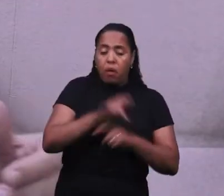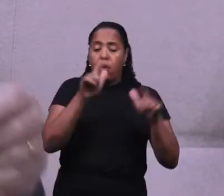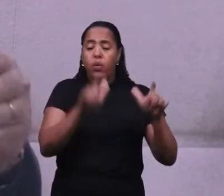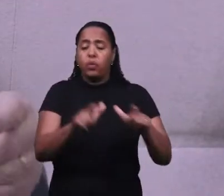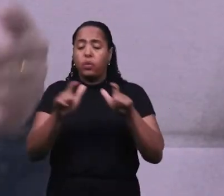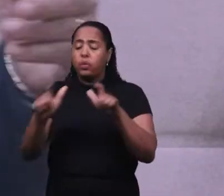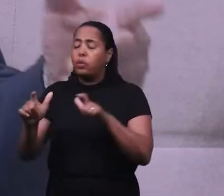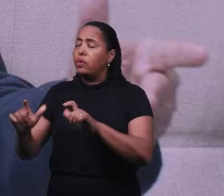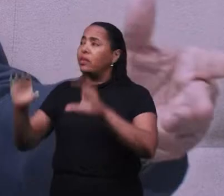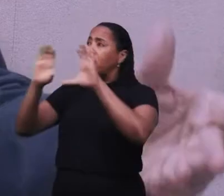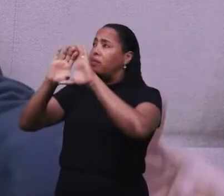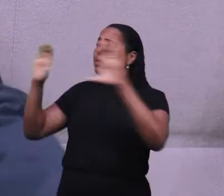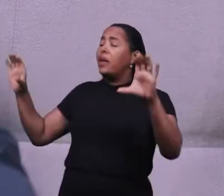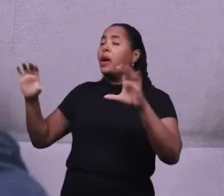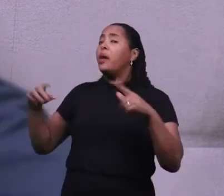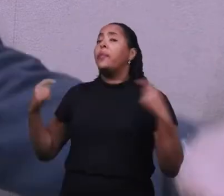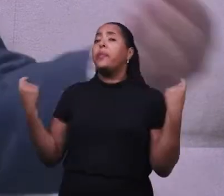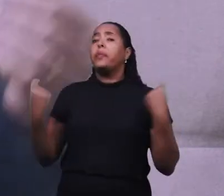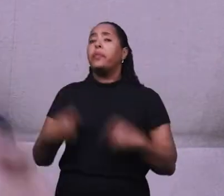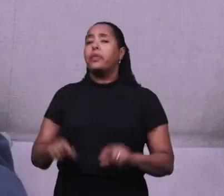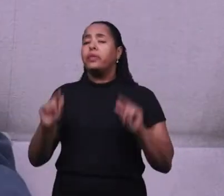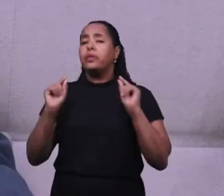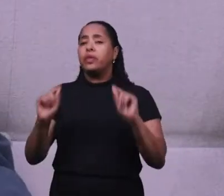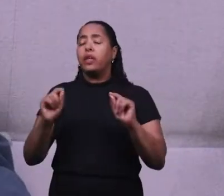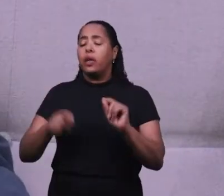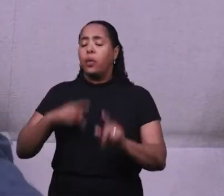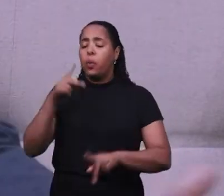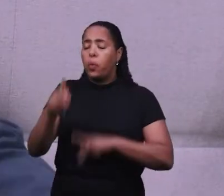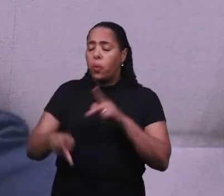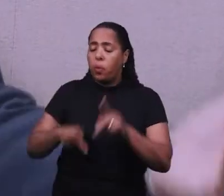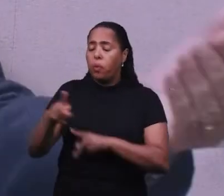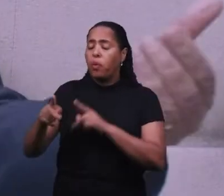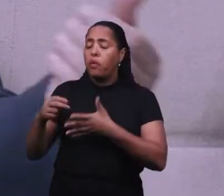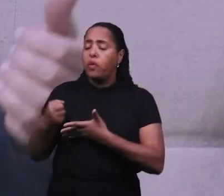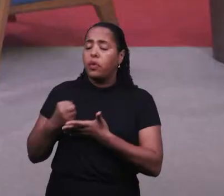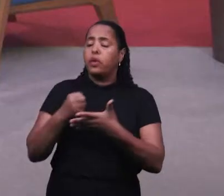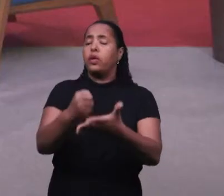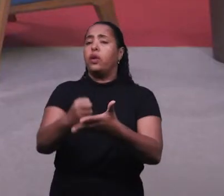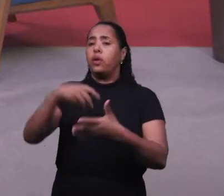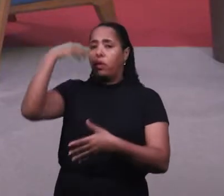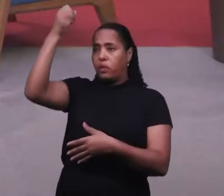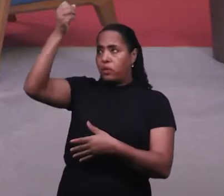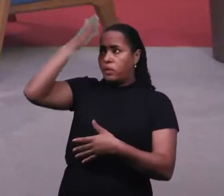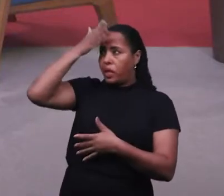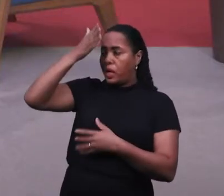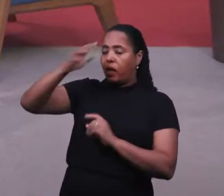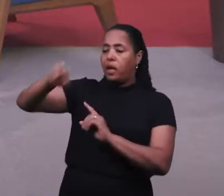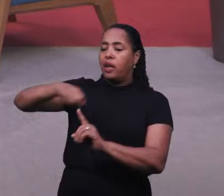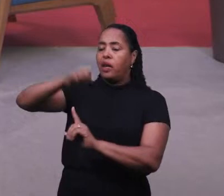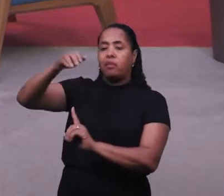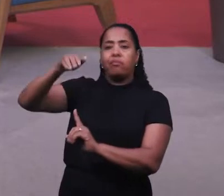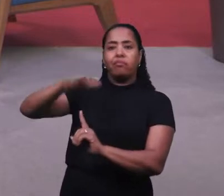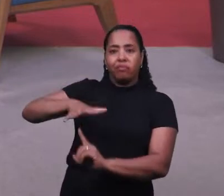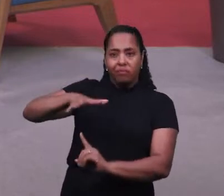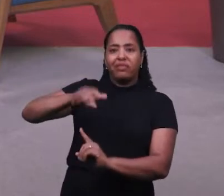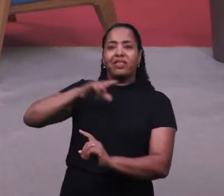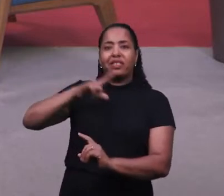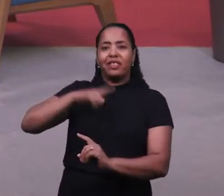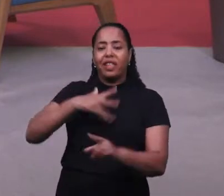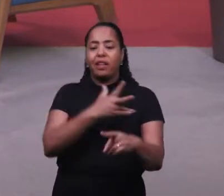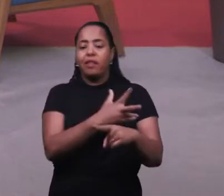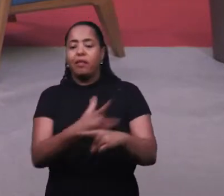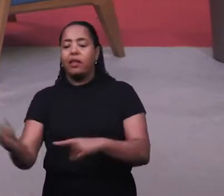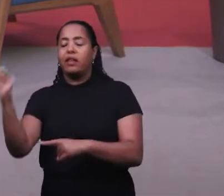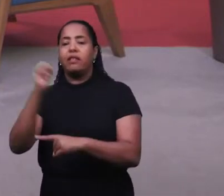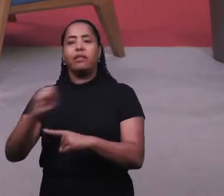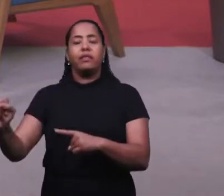dans un contexte spirituel contre euh, les esprits mauvais, donc des lieux